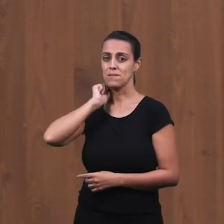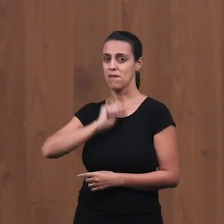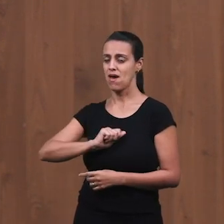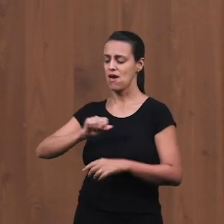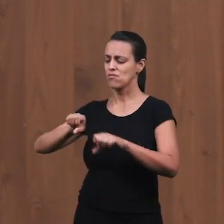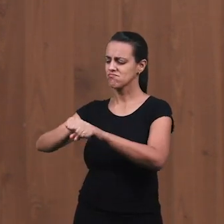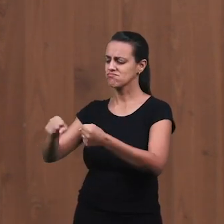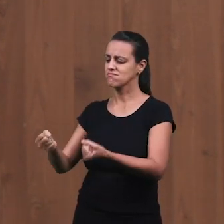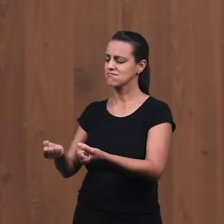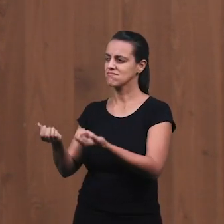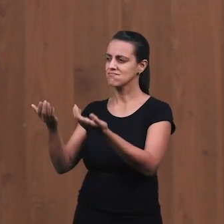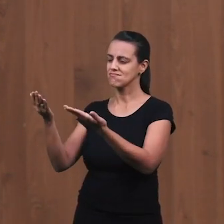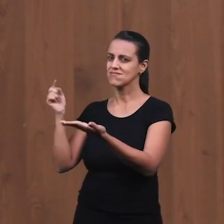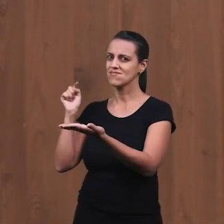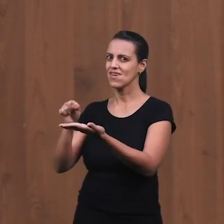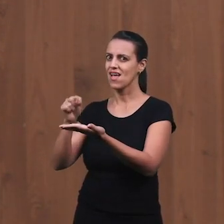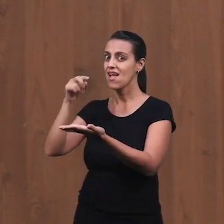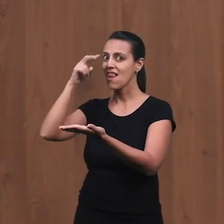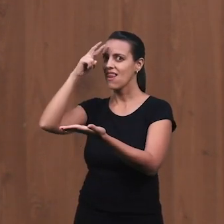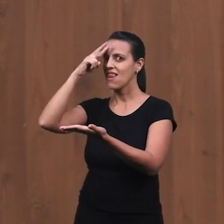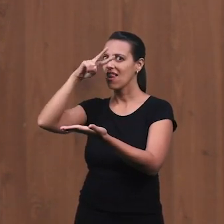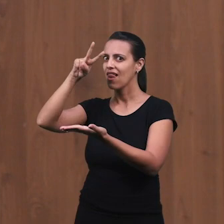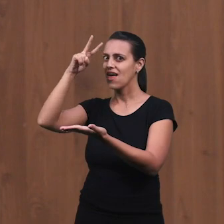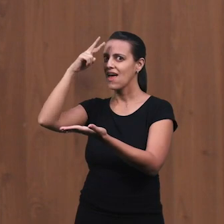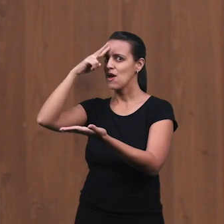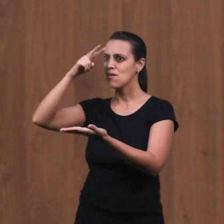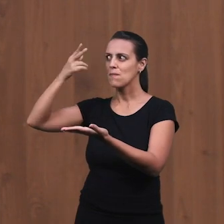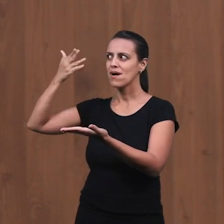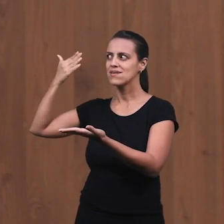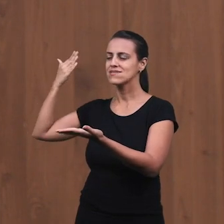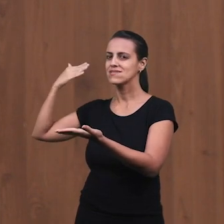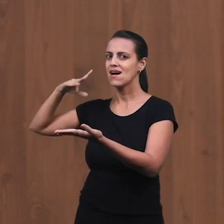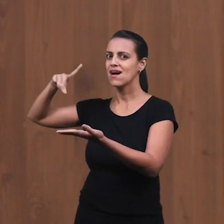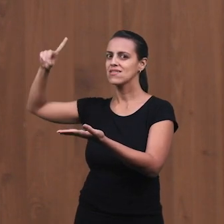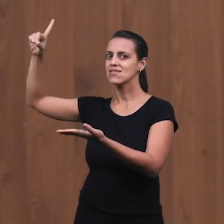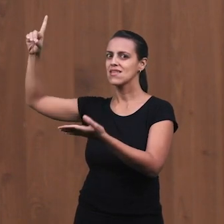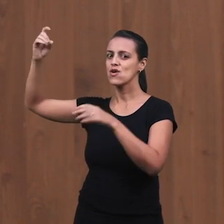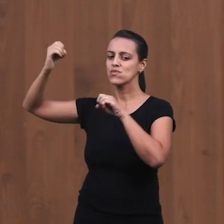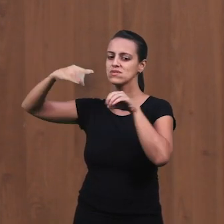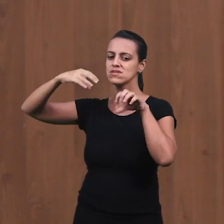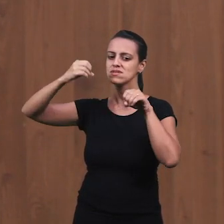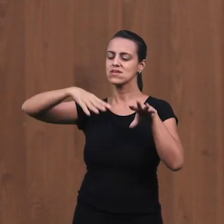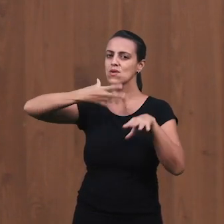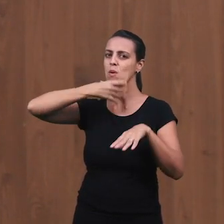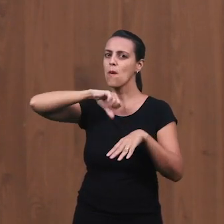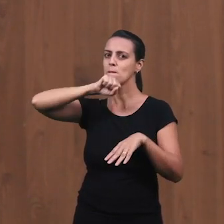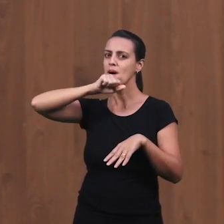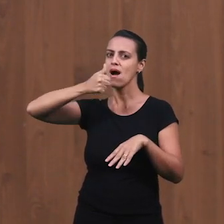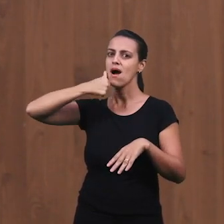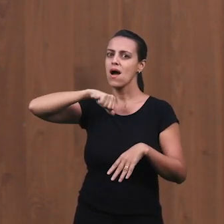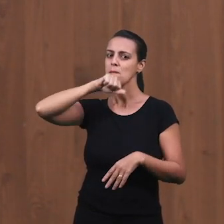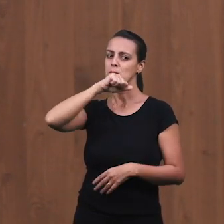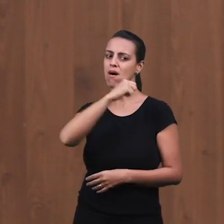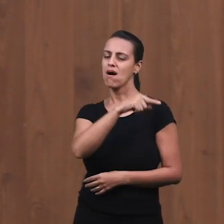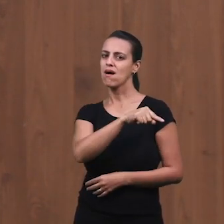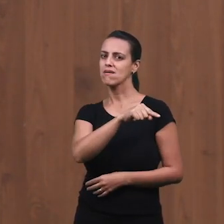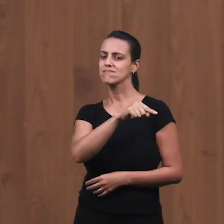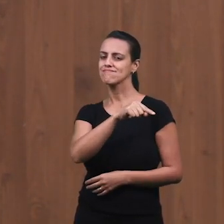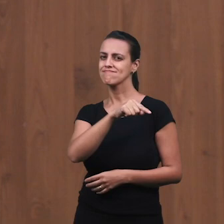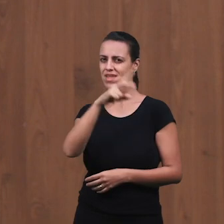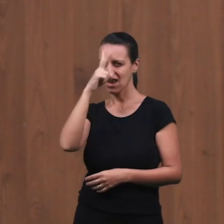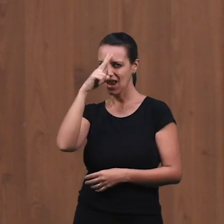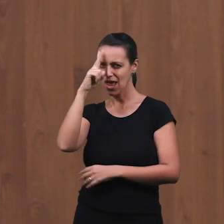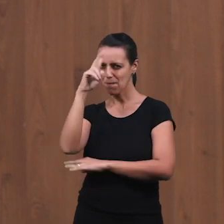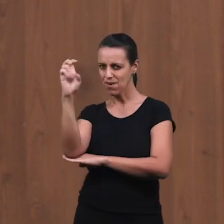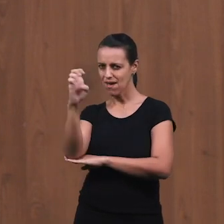Abel, quand il a fait cette offrande, il s'est rappelé de ce que Dieu avait enseigné à ses parents. Vous vous